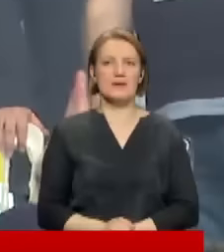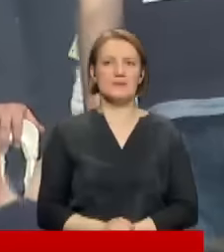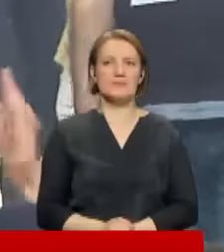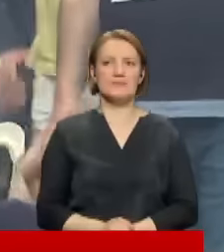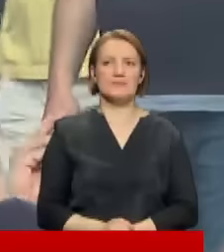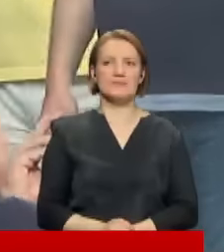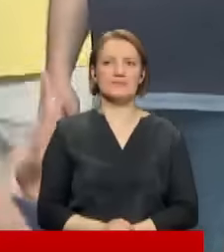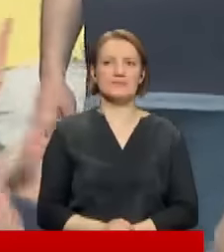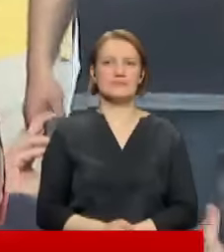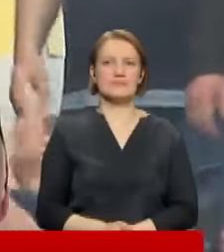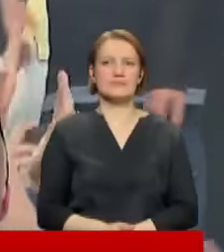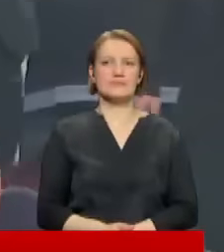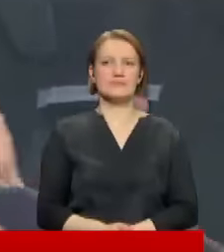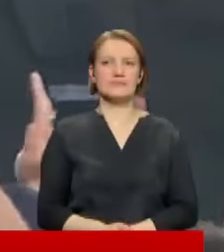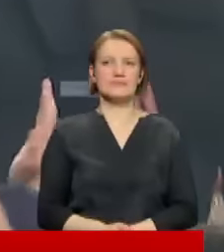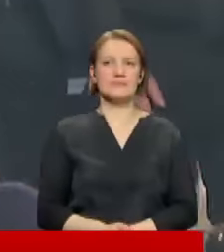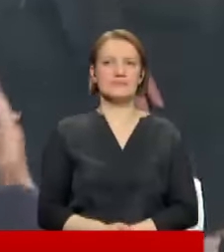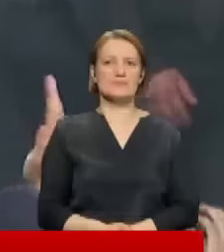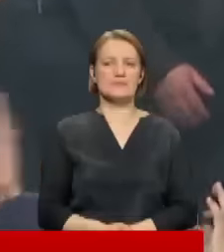arkadaşlar.